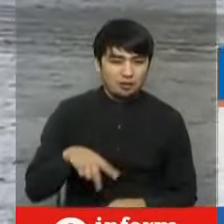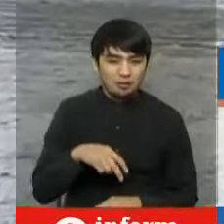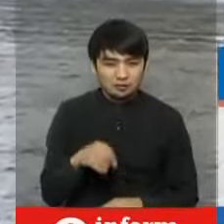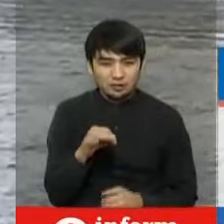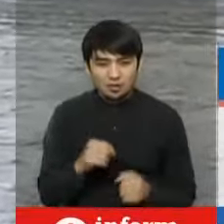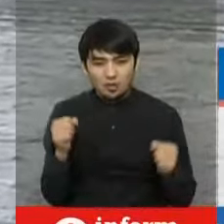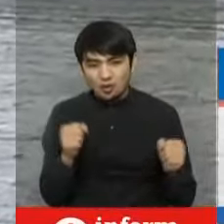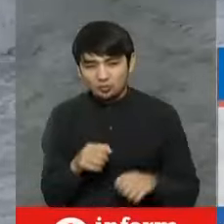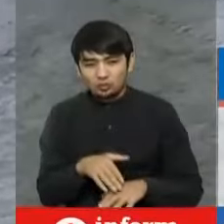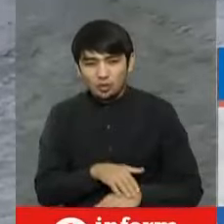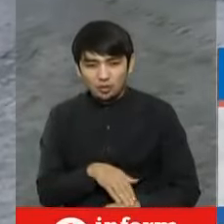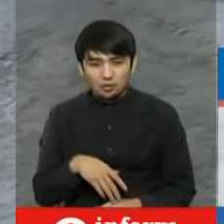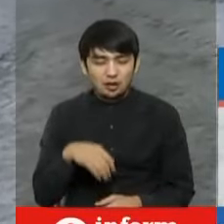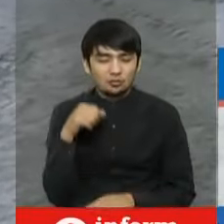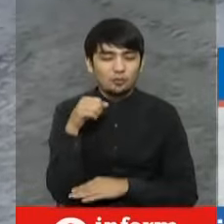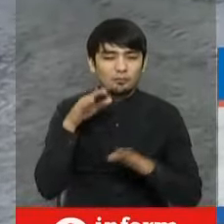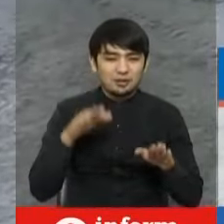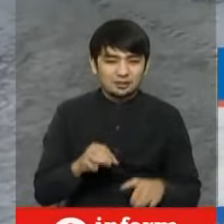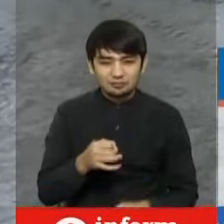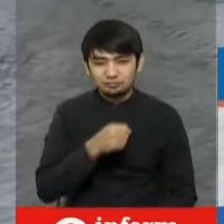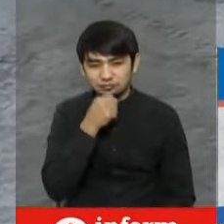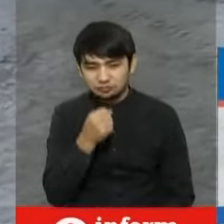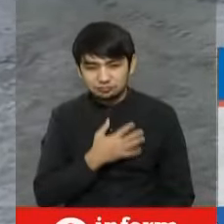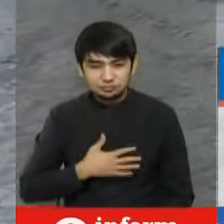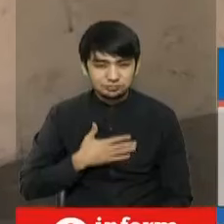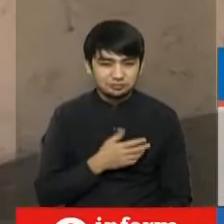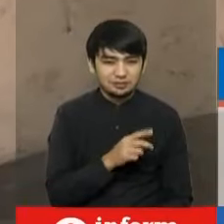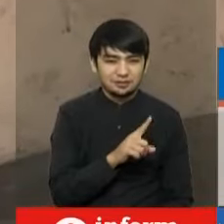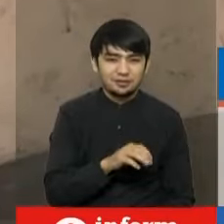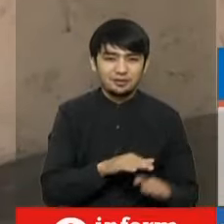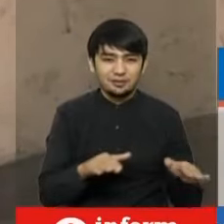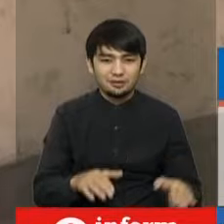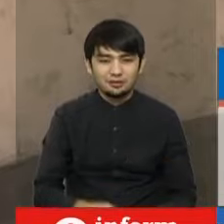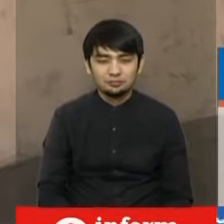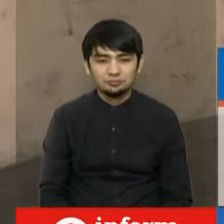приходится подолгу стоять на остановках. Взрослые переживают за детей.